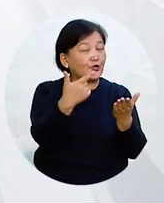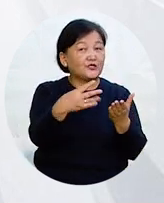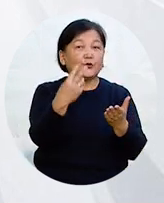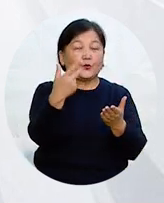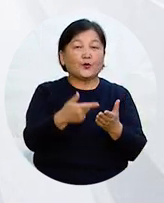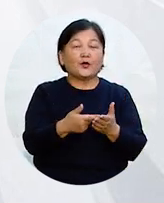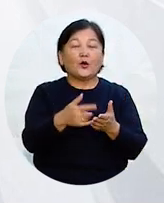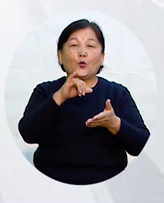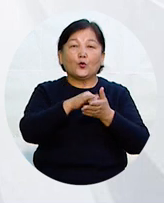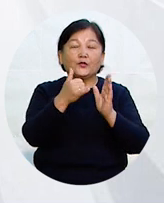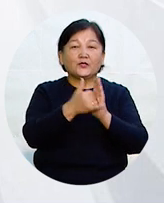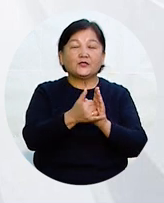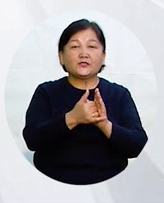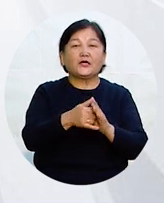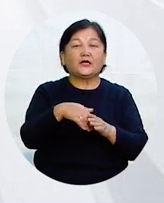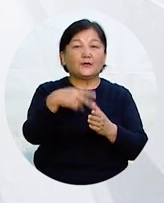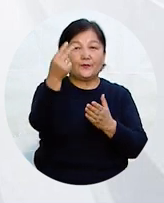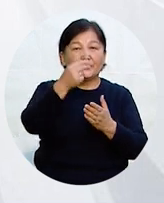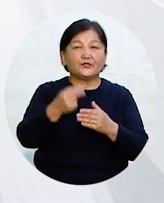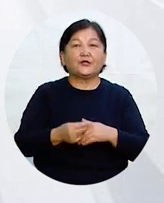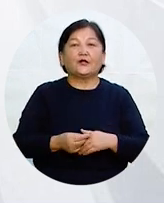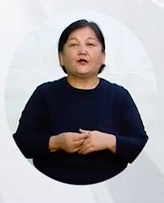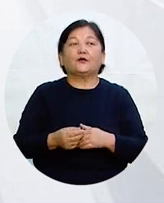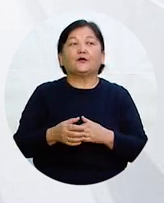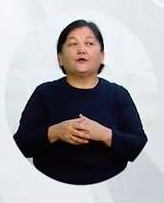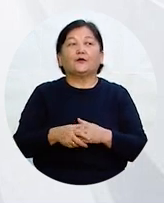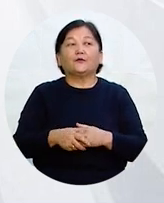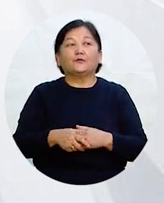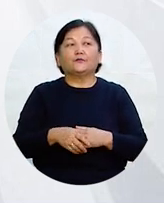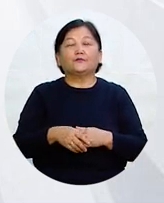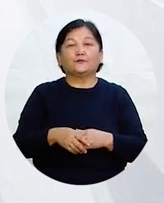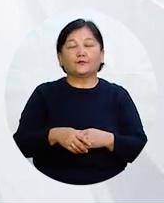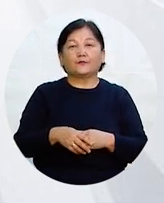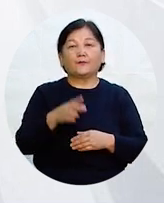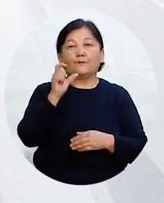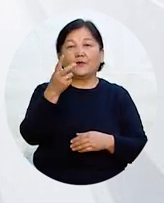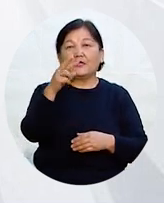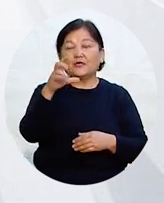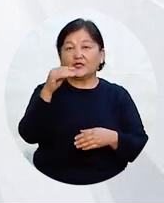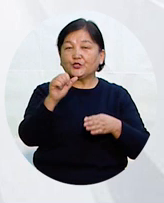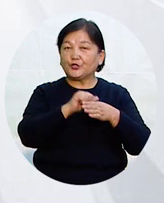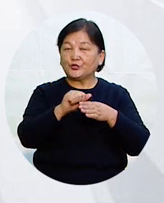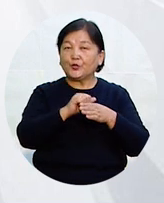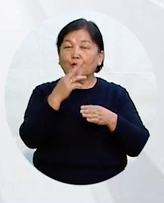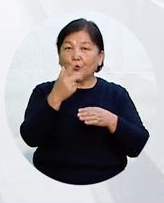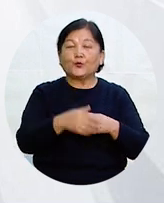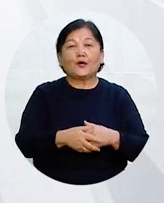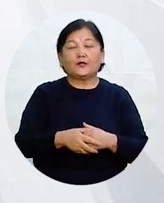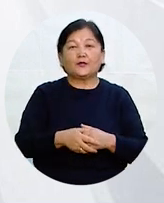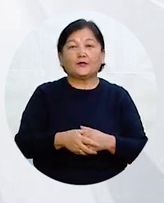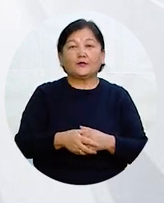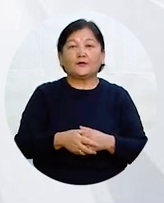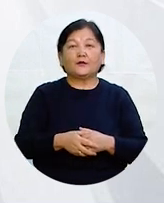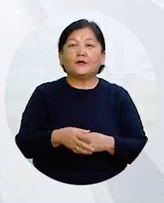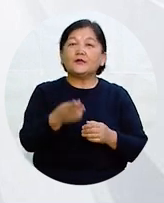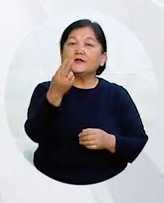задлахаар үгийн язгуур үг за хүү нөхцөл болгсон байна. За, бэлдэж гэдэг үгэд үгийн язгуур бэлэд. За,